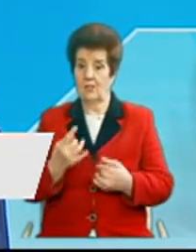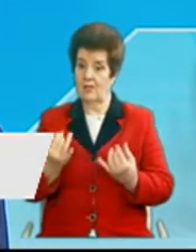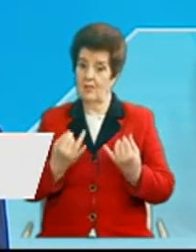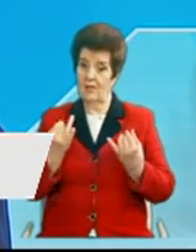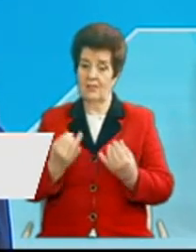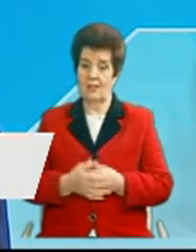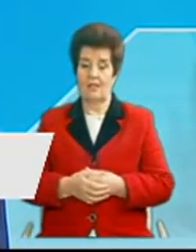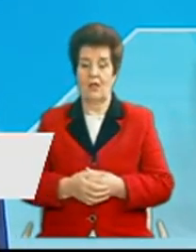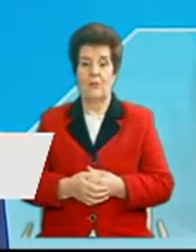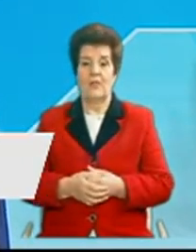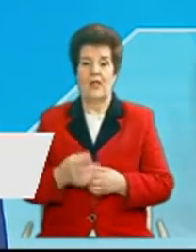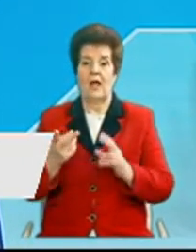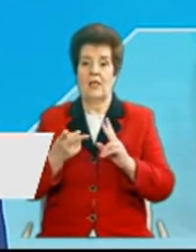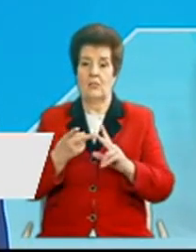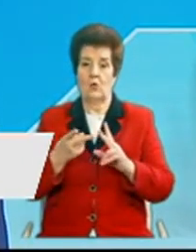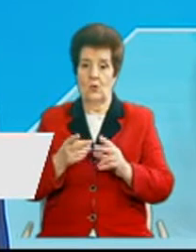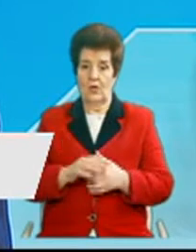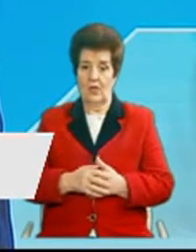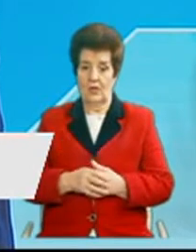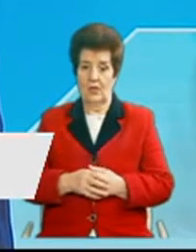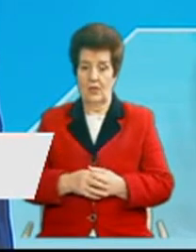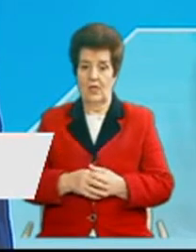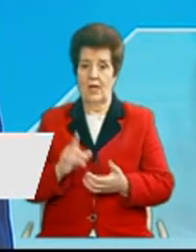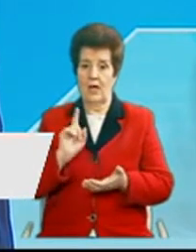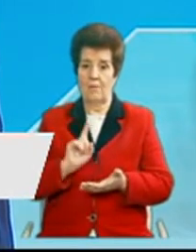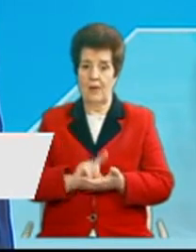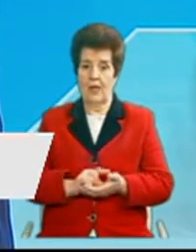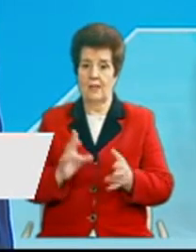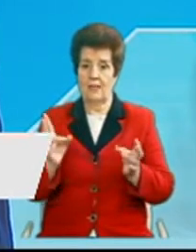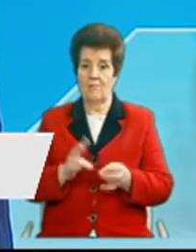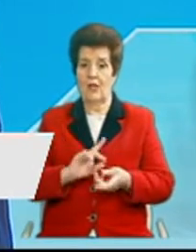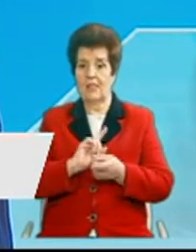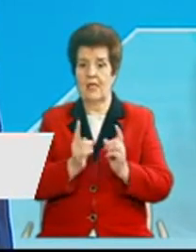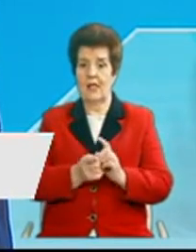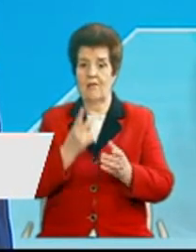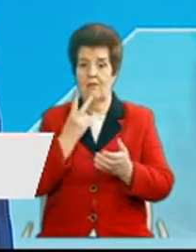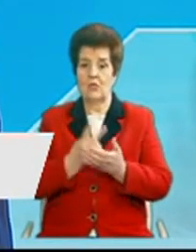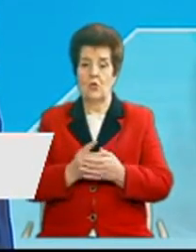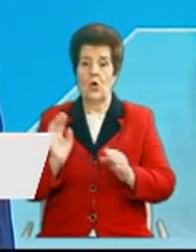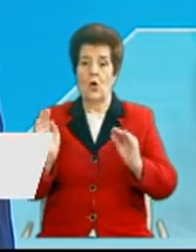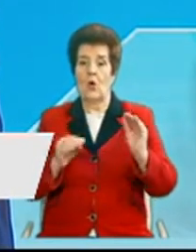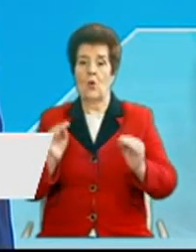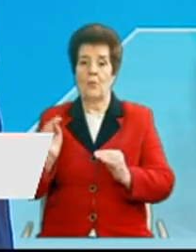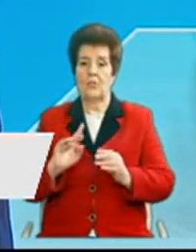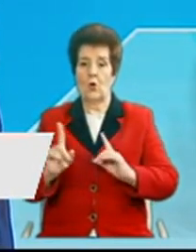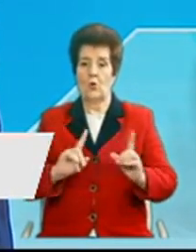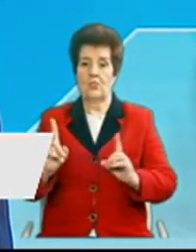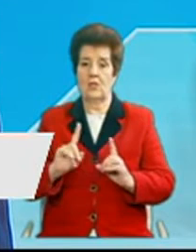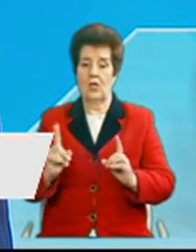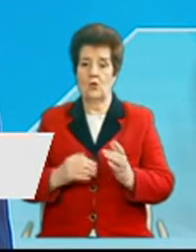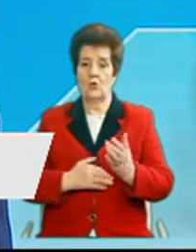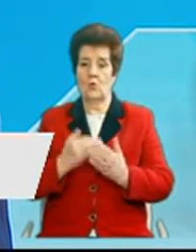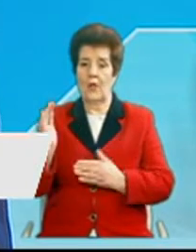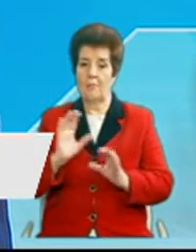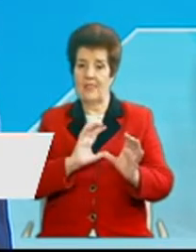doua? Și a doua, cred că e neapărat nevoie de revăzut componența Consiliului Suprem de